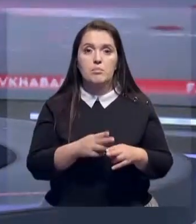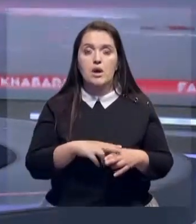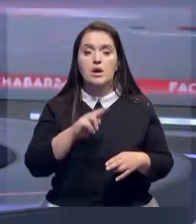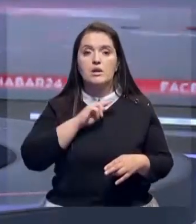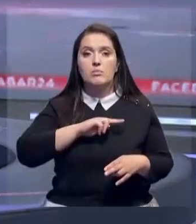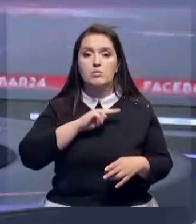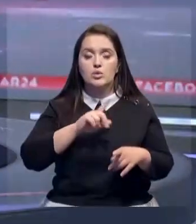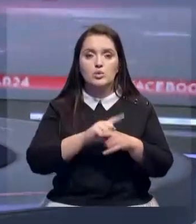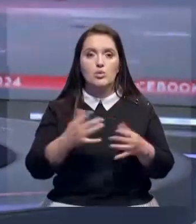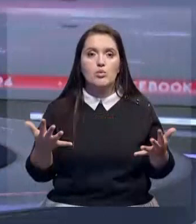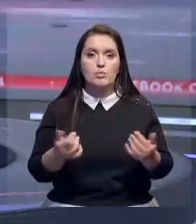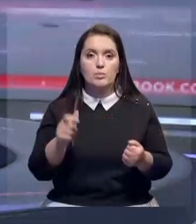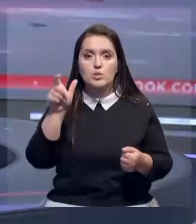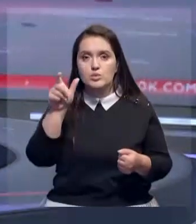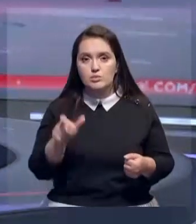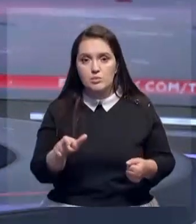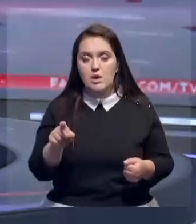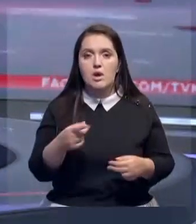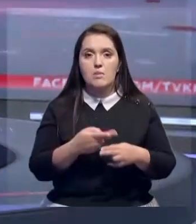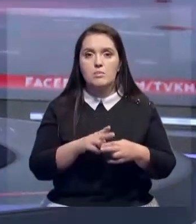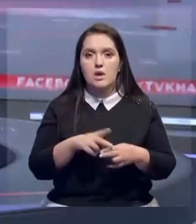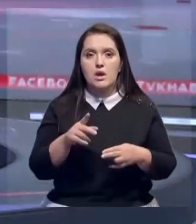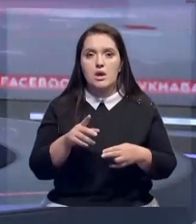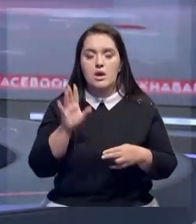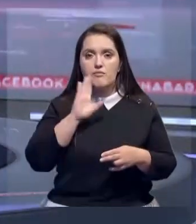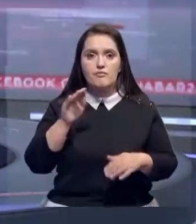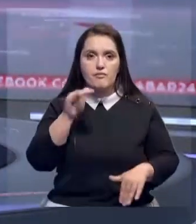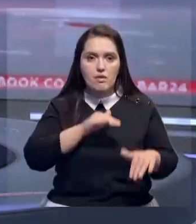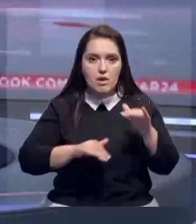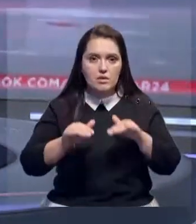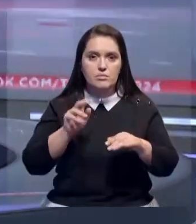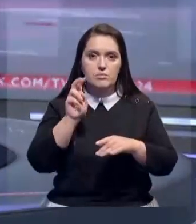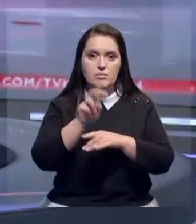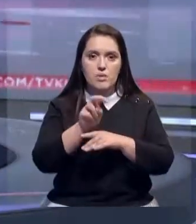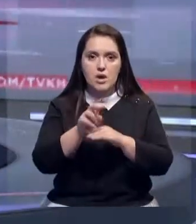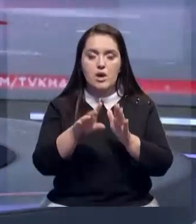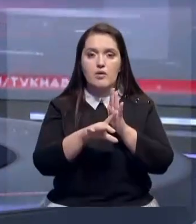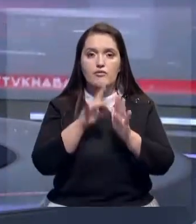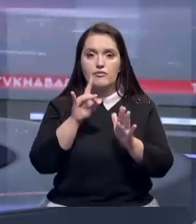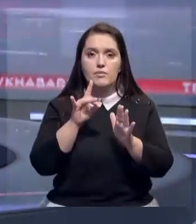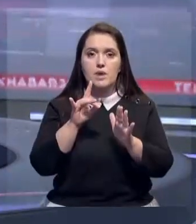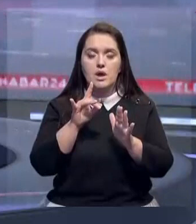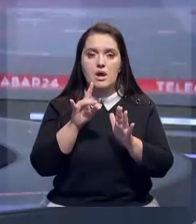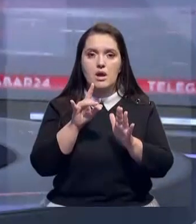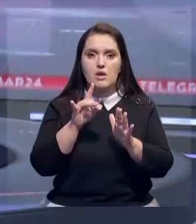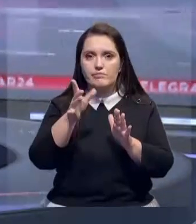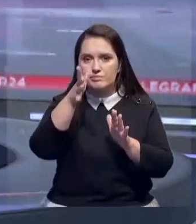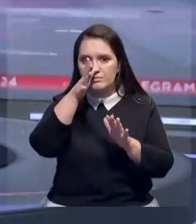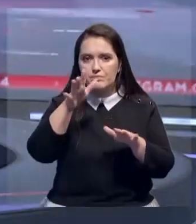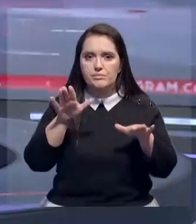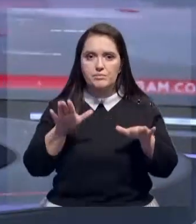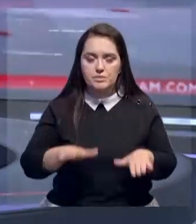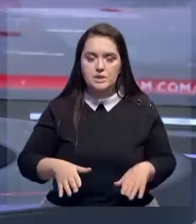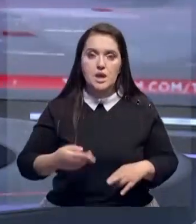заболеваниями. Наряду с медиками работы прибавилось и у спасателей. Многие жители спасаются от жары у водоемов, нередко выбирая для